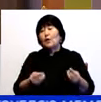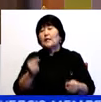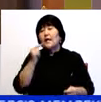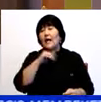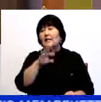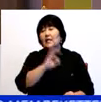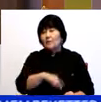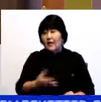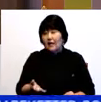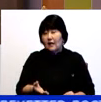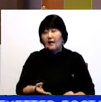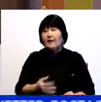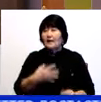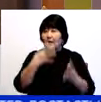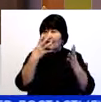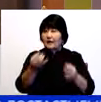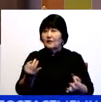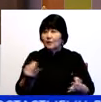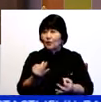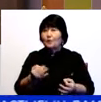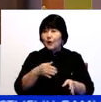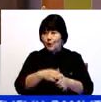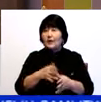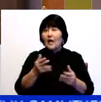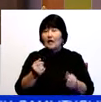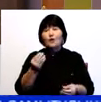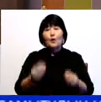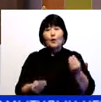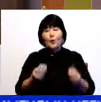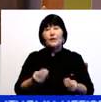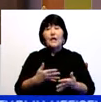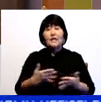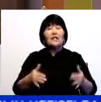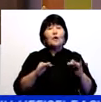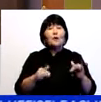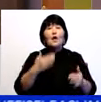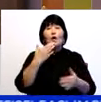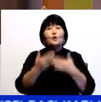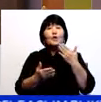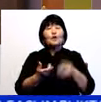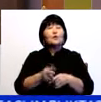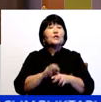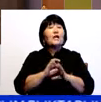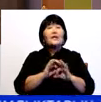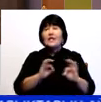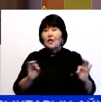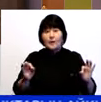тиімділігі қызығушылықпен орындайды. Әрине, ойынға, ойыншыққа деген балалардың сұраныстары өте